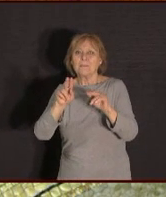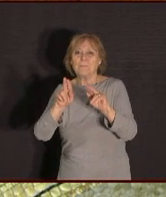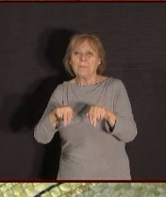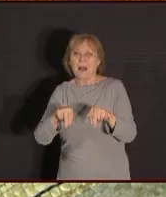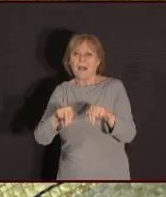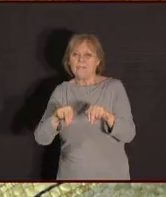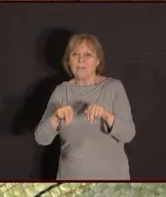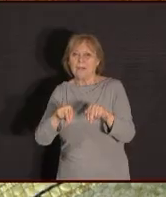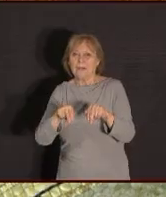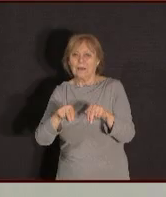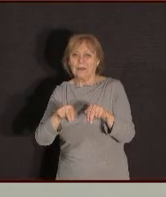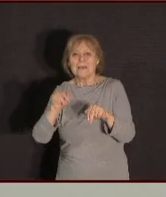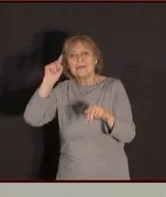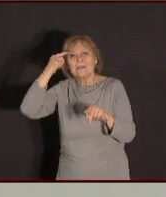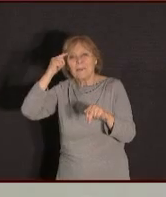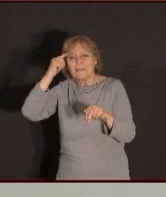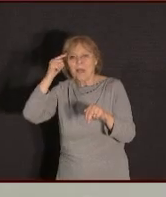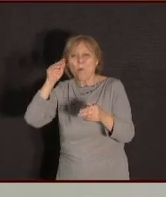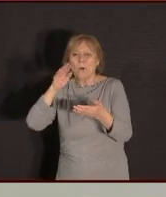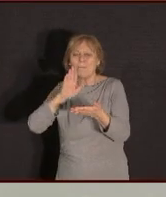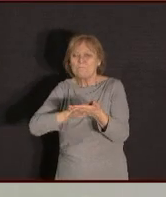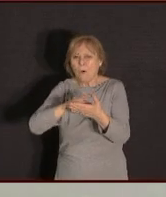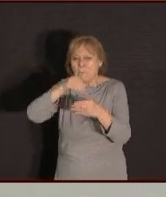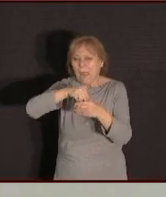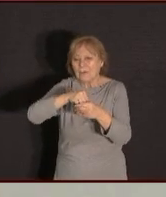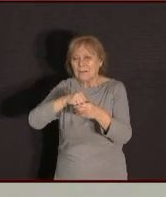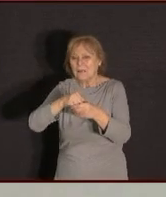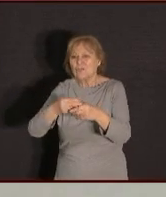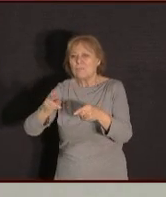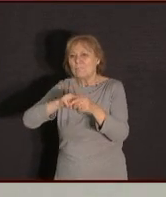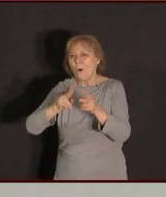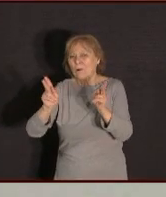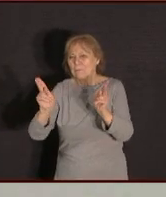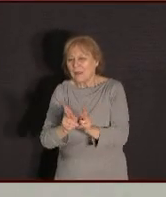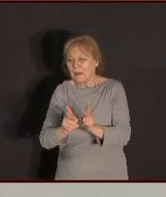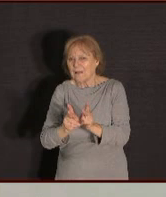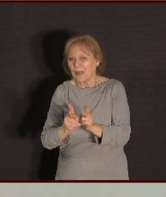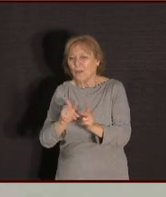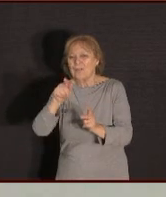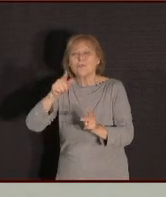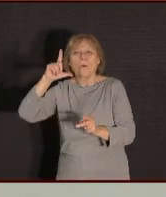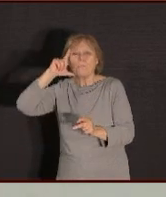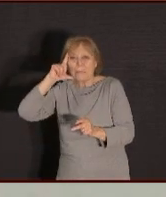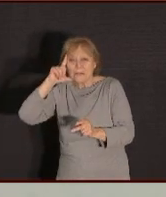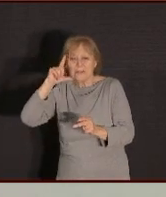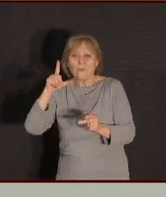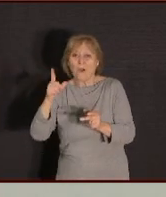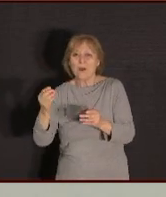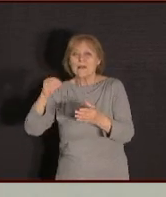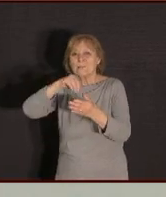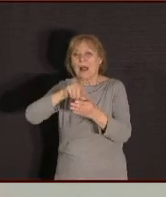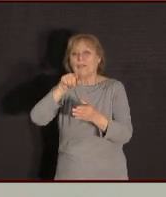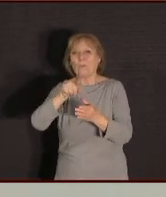smisel, pomen na čim bolj jedrnato in tisto bistvo spravi pokretno, ne, da človek